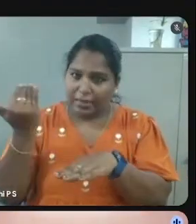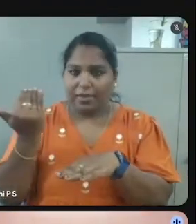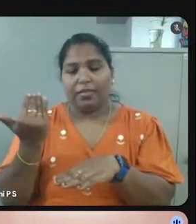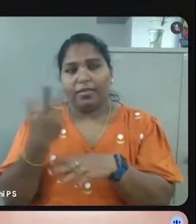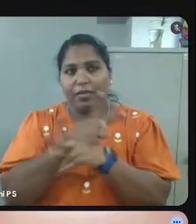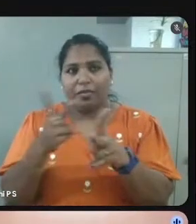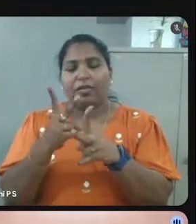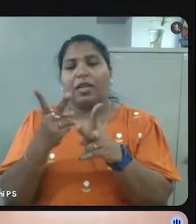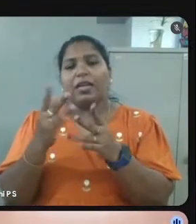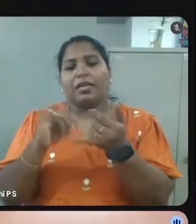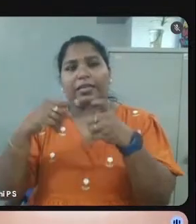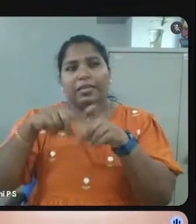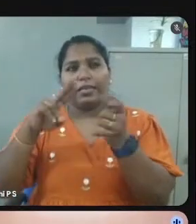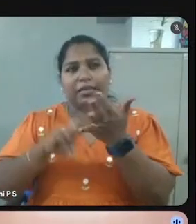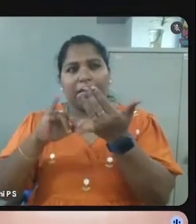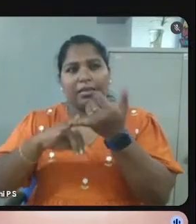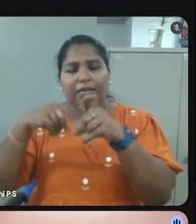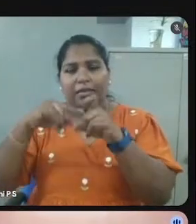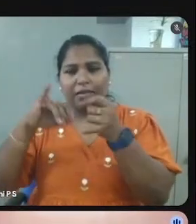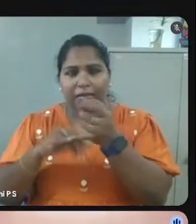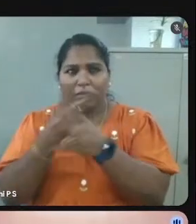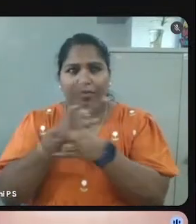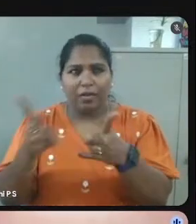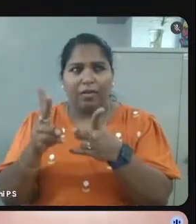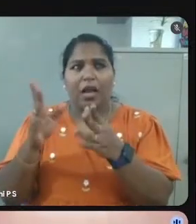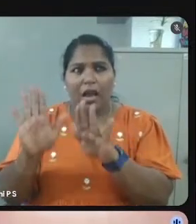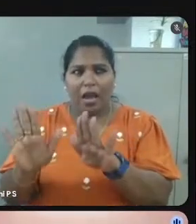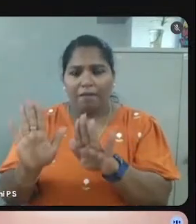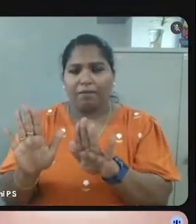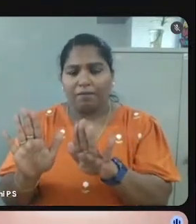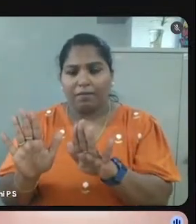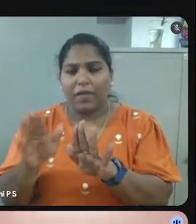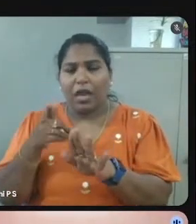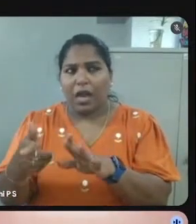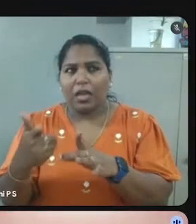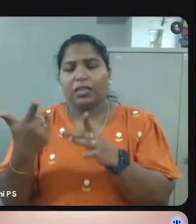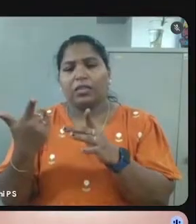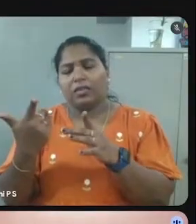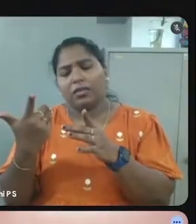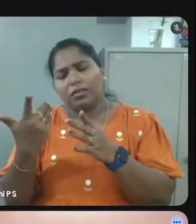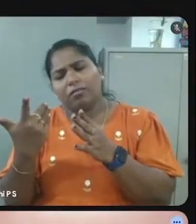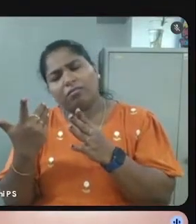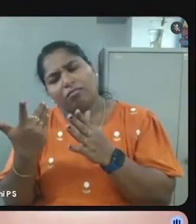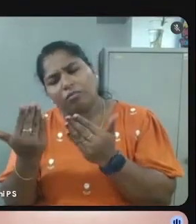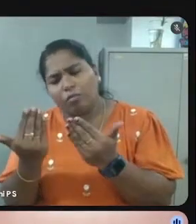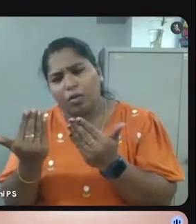കാര്യങ്ങൾ അനുസരിച്ച് ഒരു സെൻസറി പ്രൊഫൈലോടി കൂടി ഏത് പ്രശ്നം ഉണ്ടെന്ന് നോക്കിയിട്ട് നമുക്ക് അതുകൊണ്ട് ചെയ്യാൻ സാധ്യതയുണ്ട്.